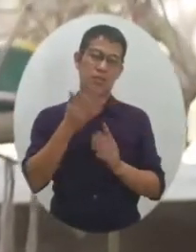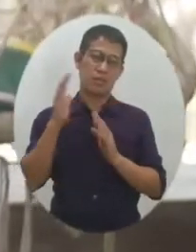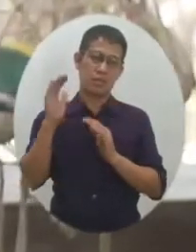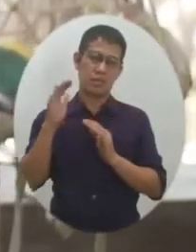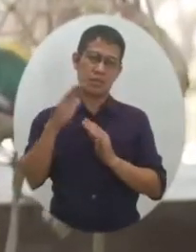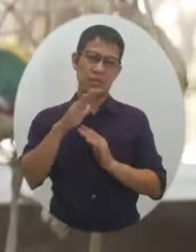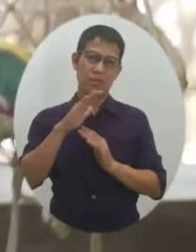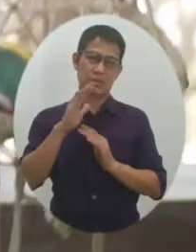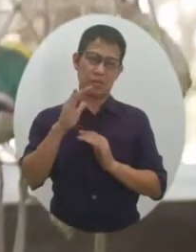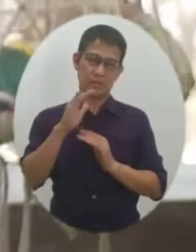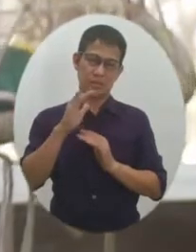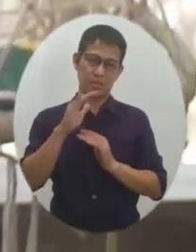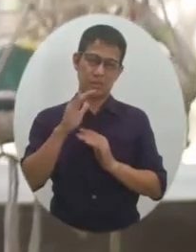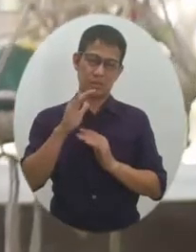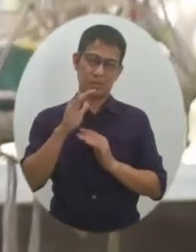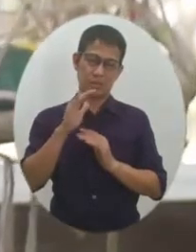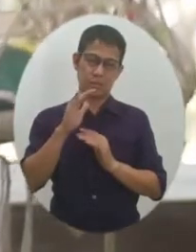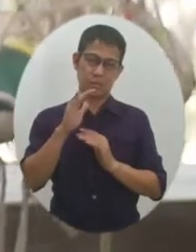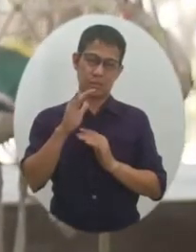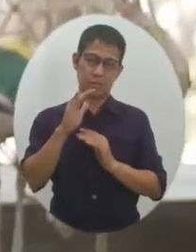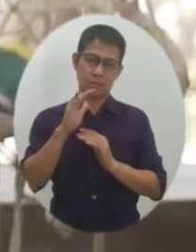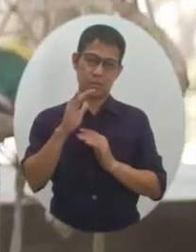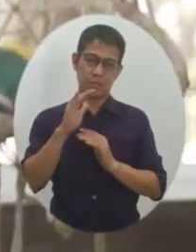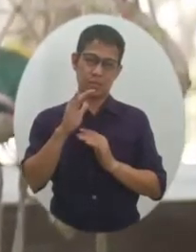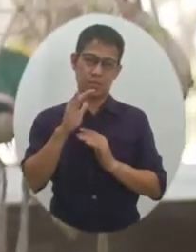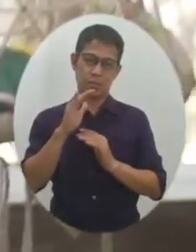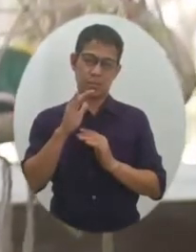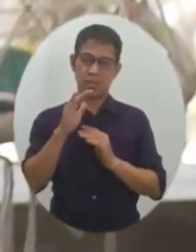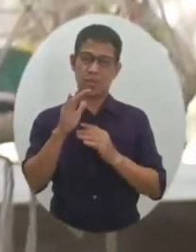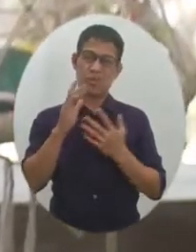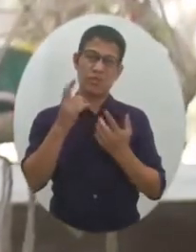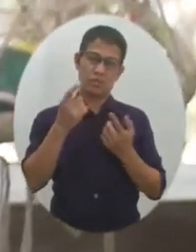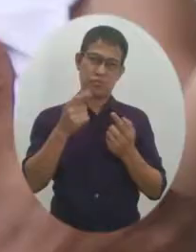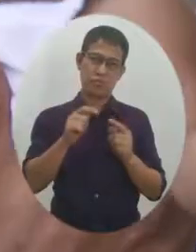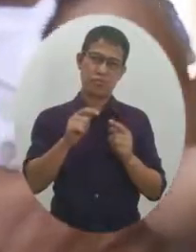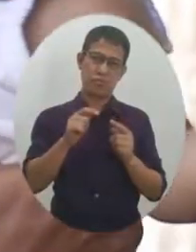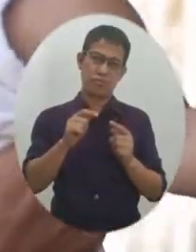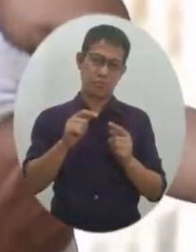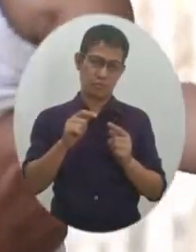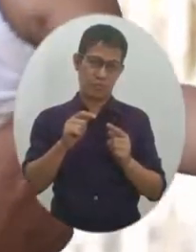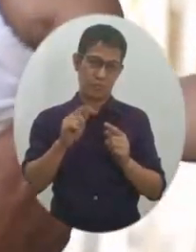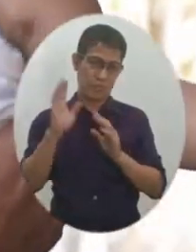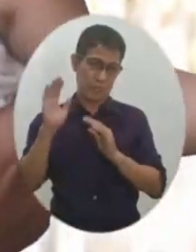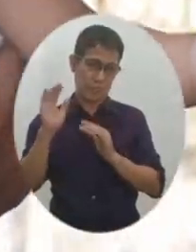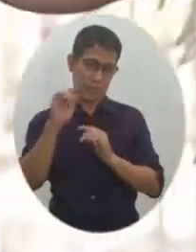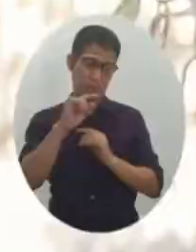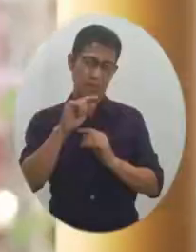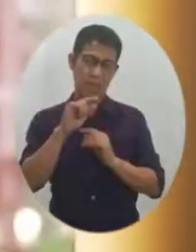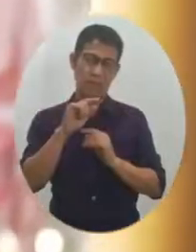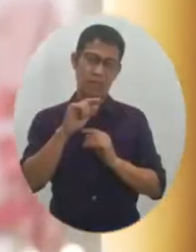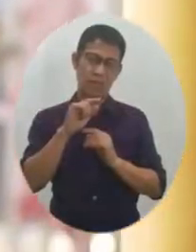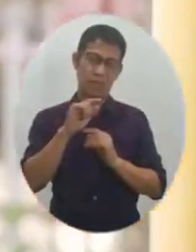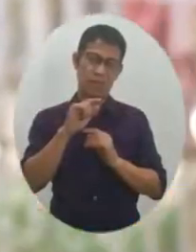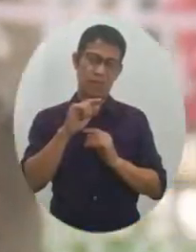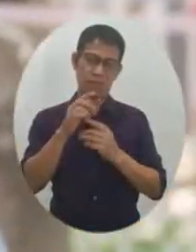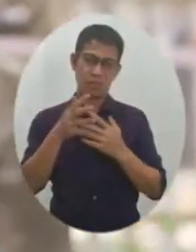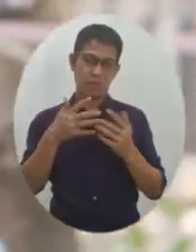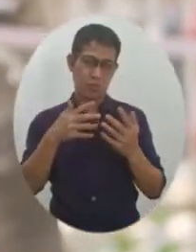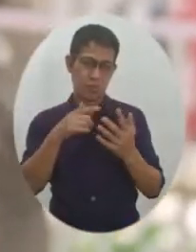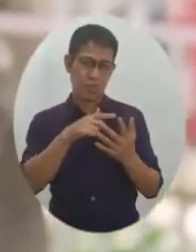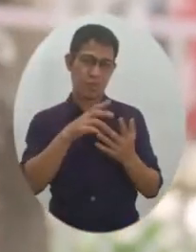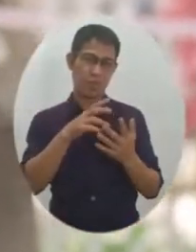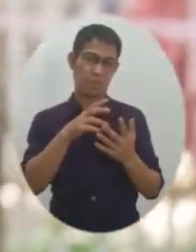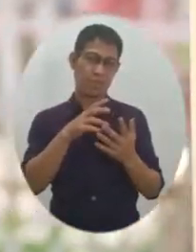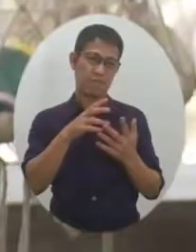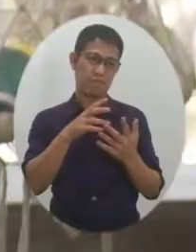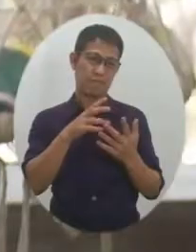makatapos, at sana po ay maging, kumbaga, kahit papaano, pinipilit pa rin po namin mag-asawa na kung galing